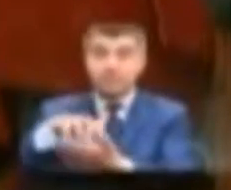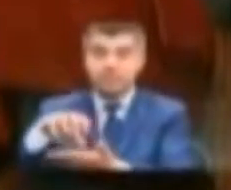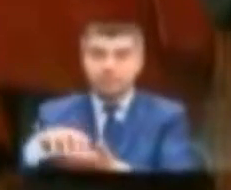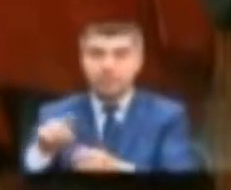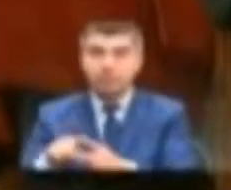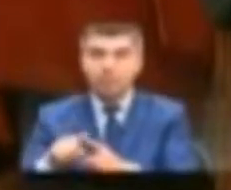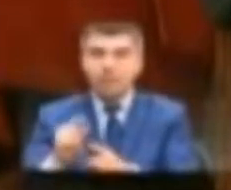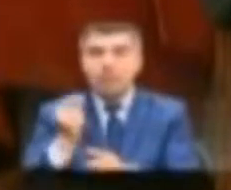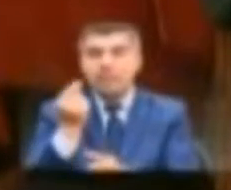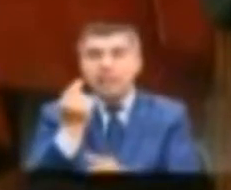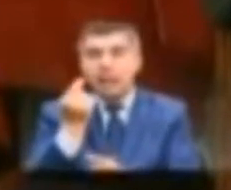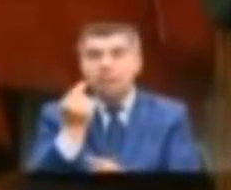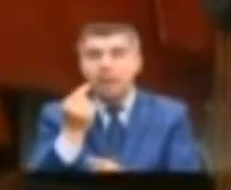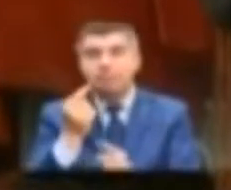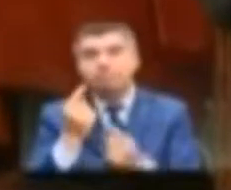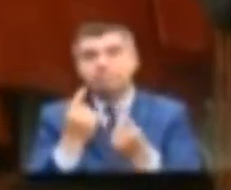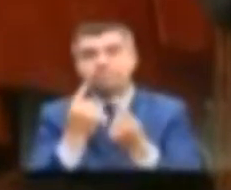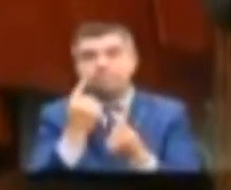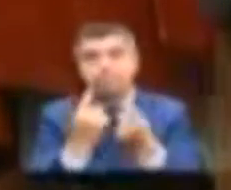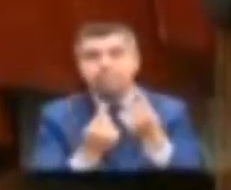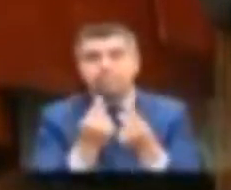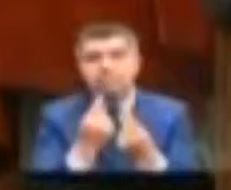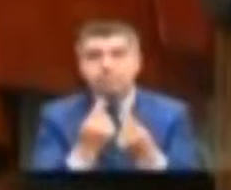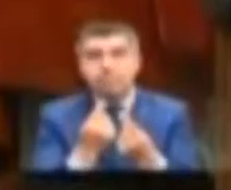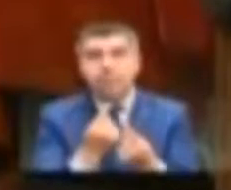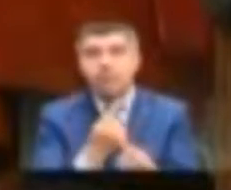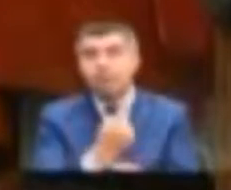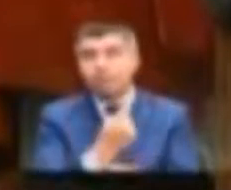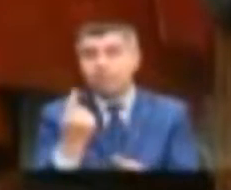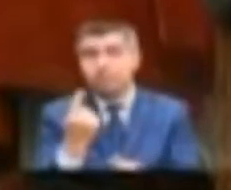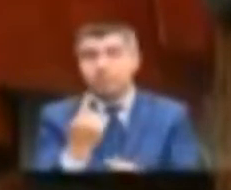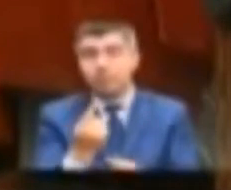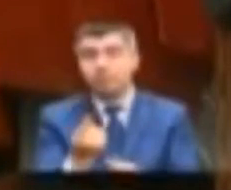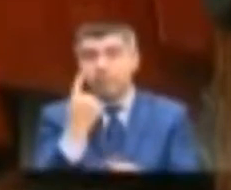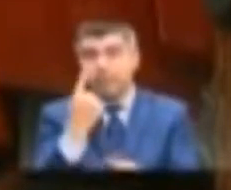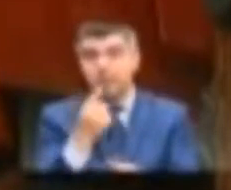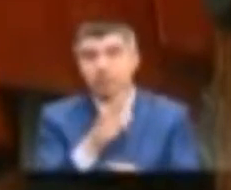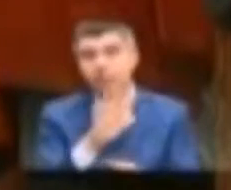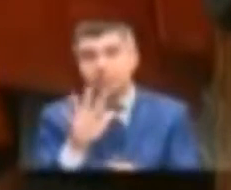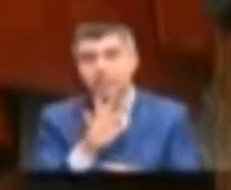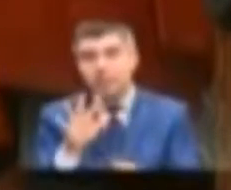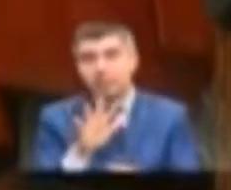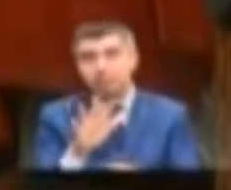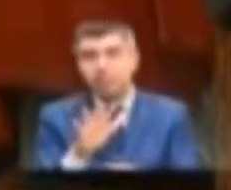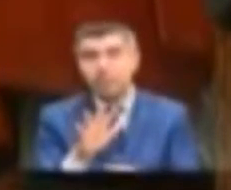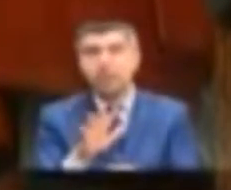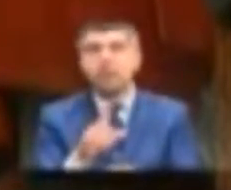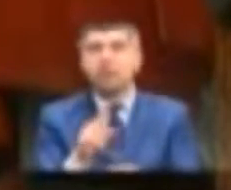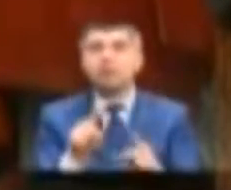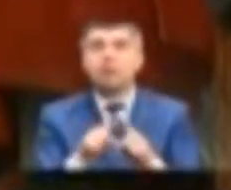السعر ما بين تحدد ما بين 150 درهم و 550 درهم، اذا